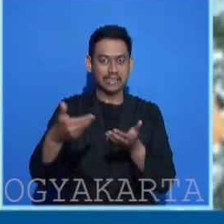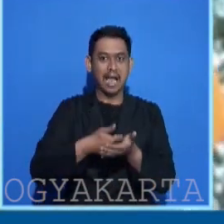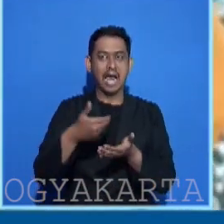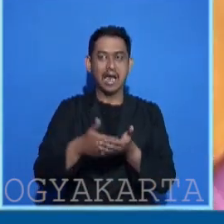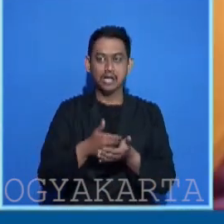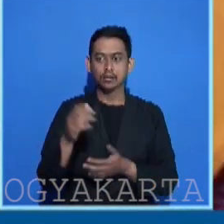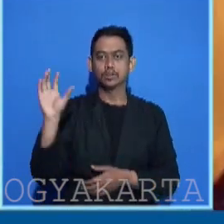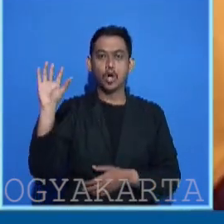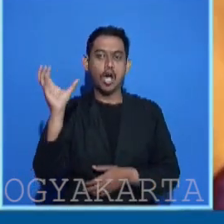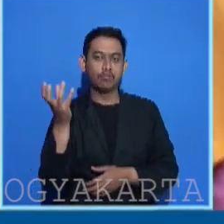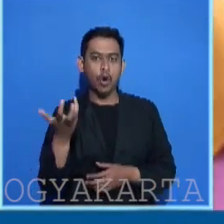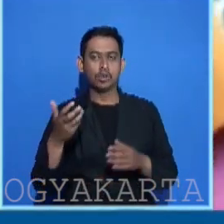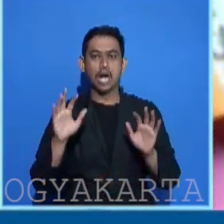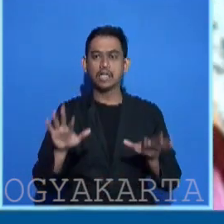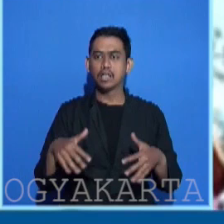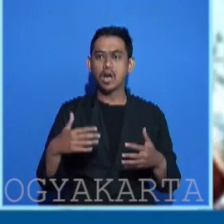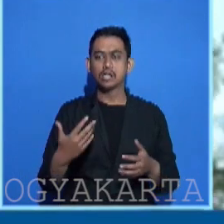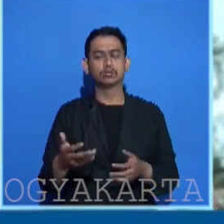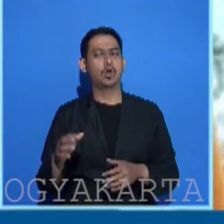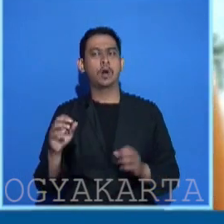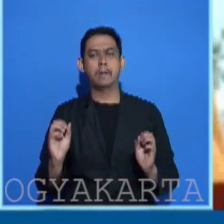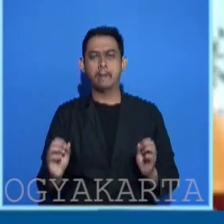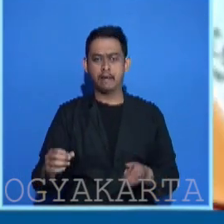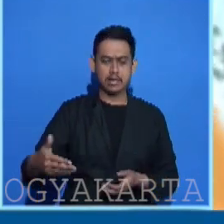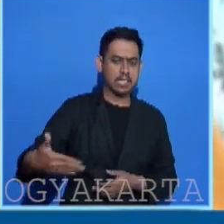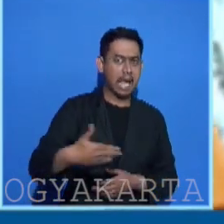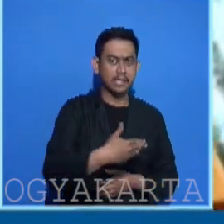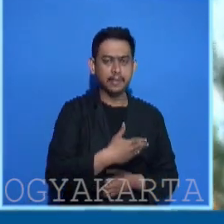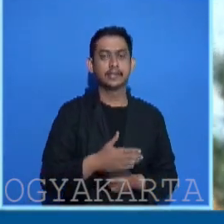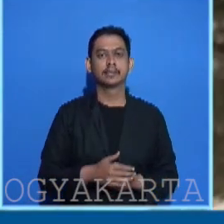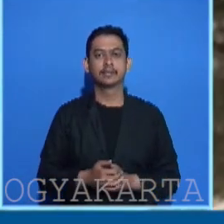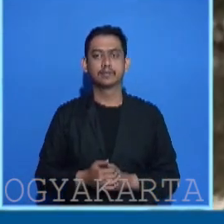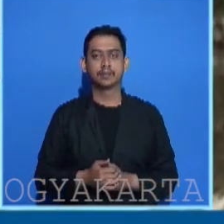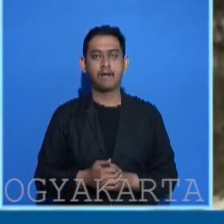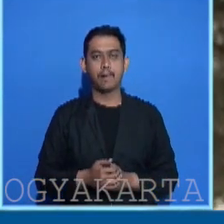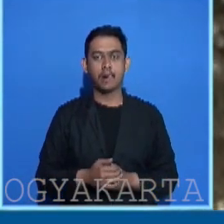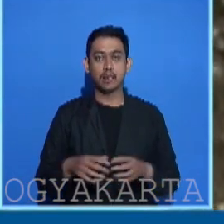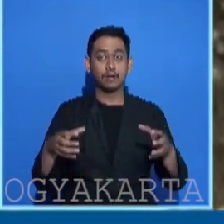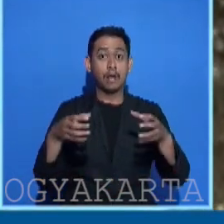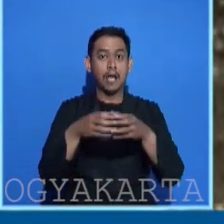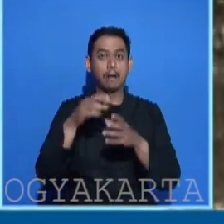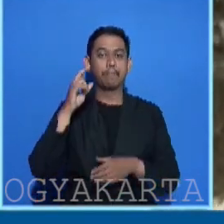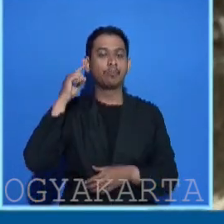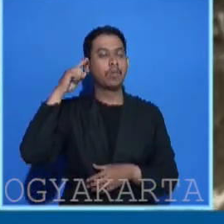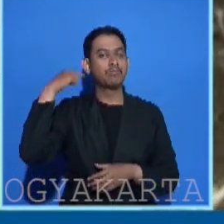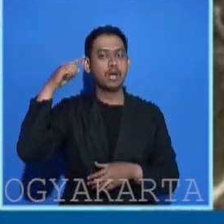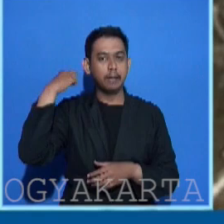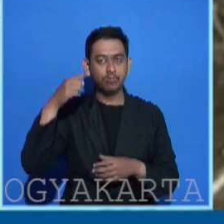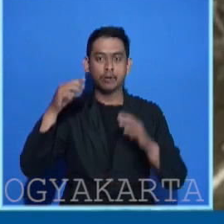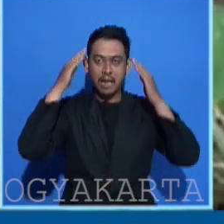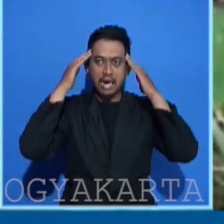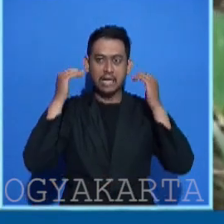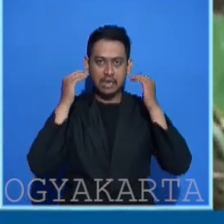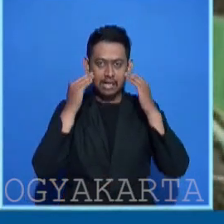tanaman hias Inggo perikanan gados ingkang dipun tidak akan dinding kelompok wanita Tani Cempoko saking Kanoman